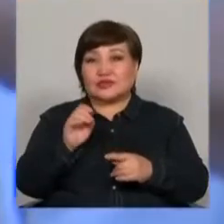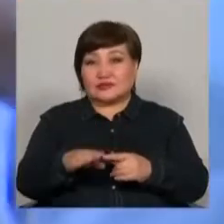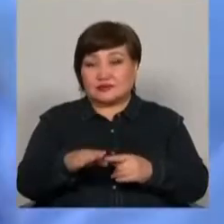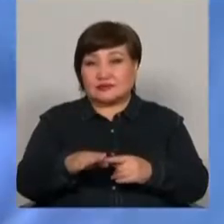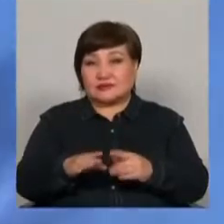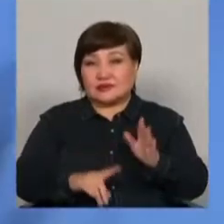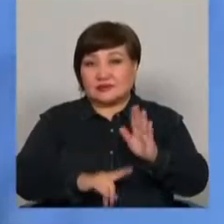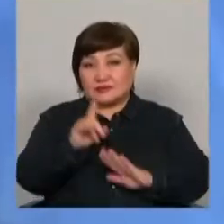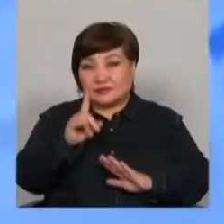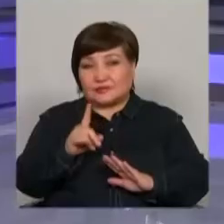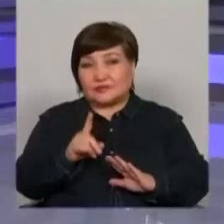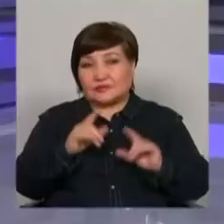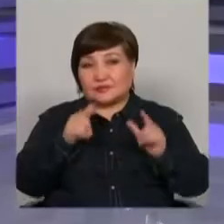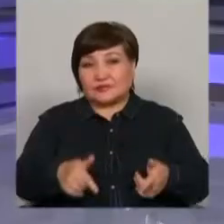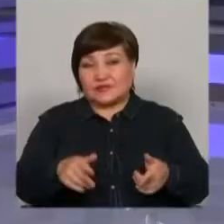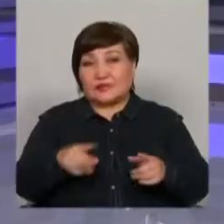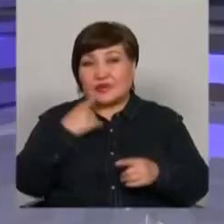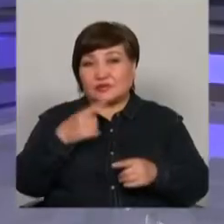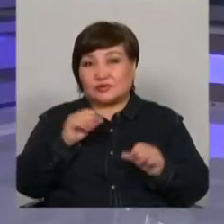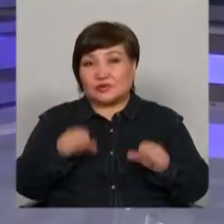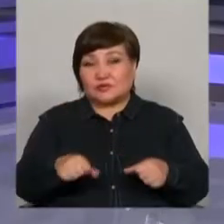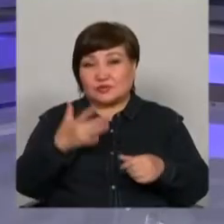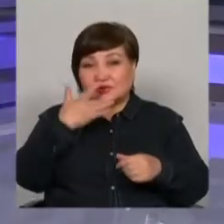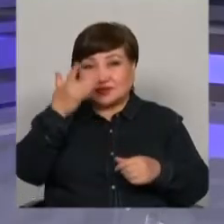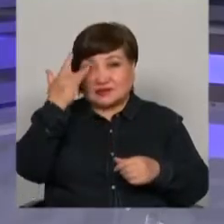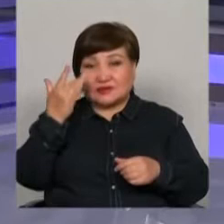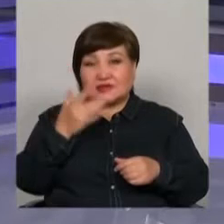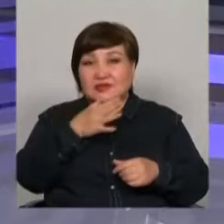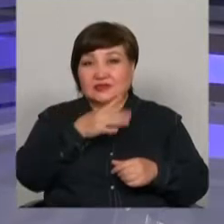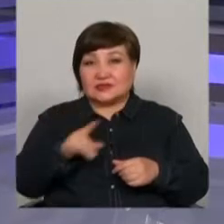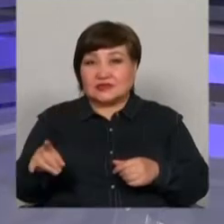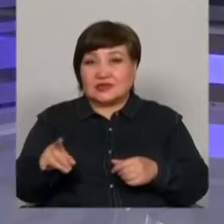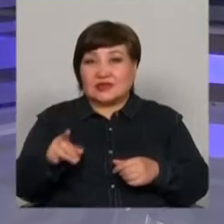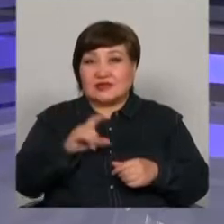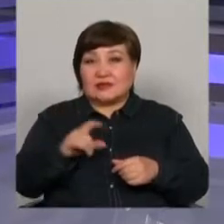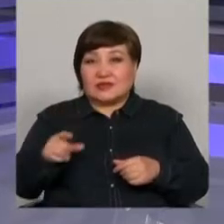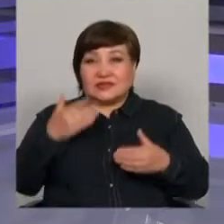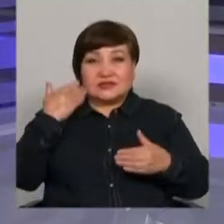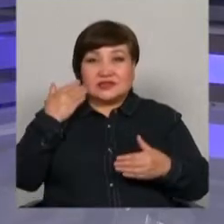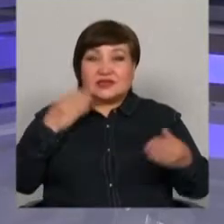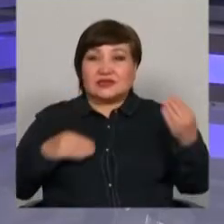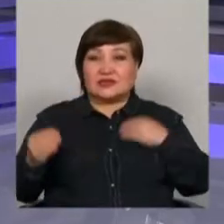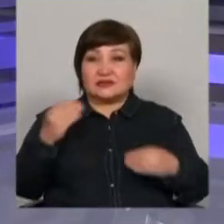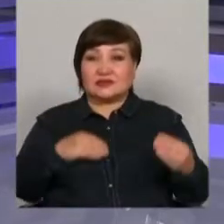болады. Одан кейін жаздың кезі күн ыстықта адамдар жеңіл-желпі киініп, одан кейін